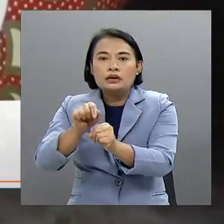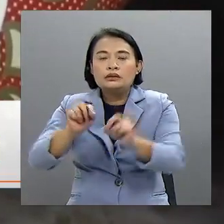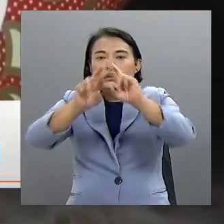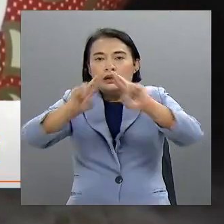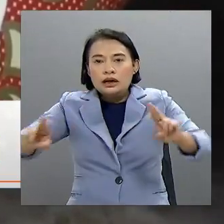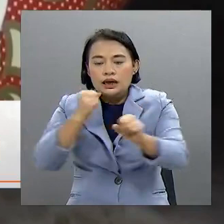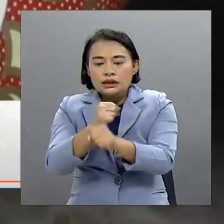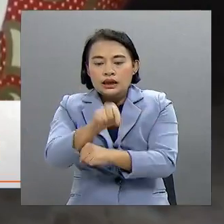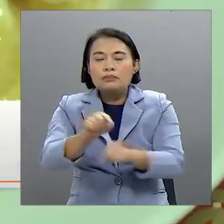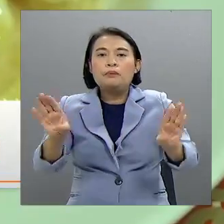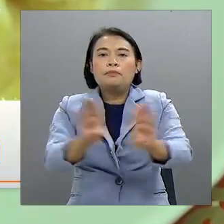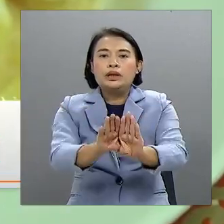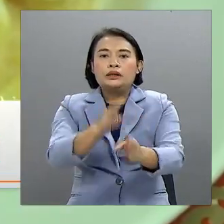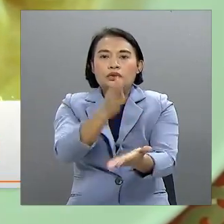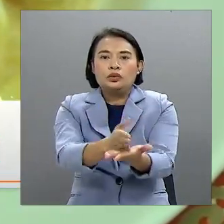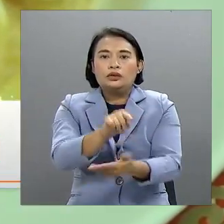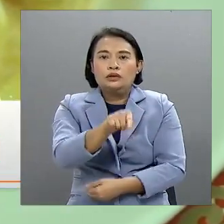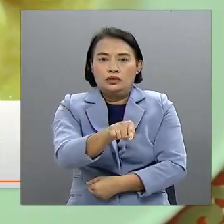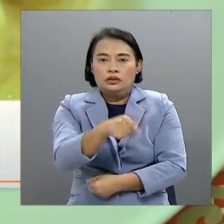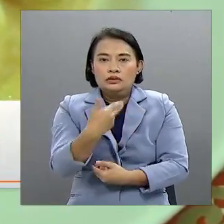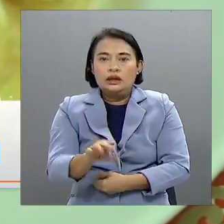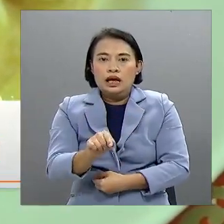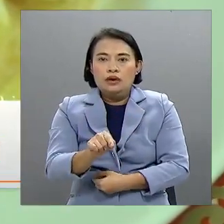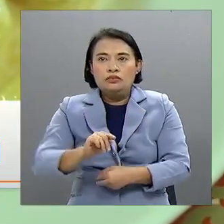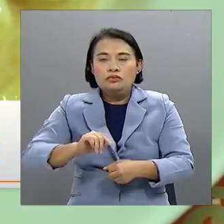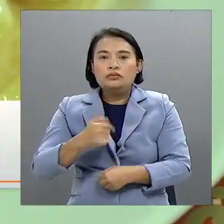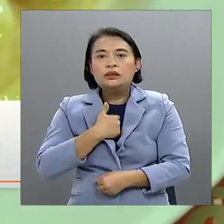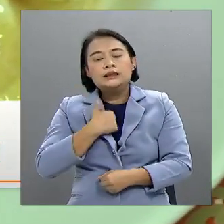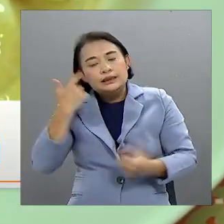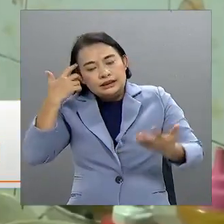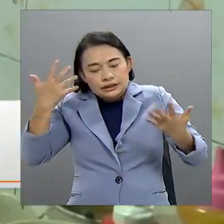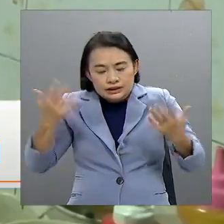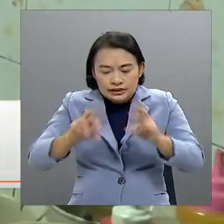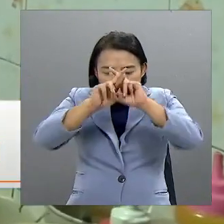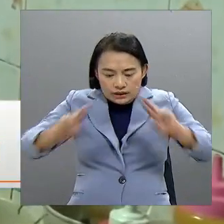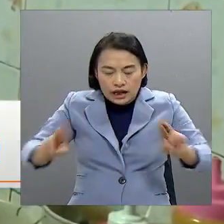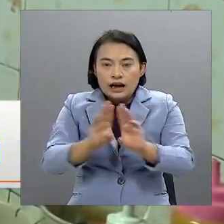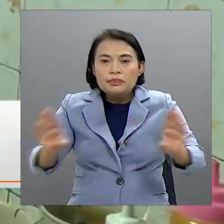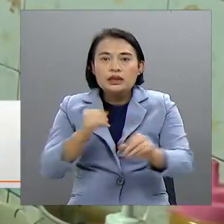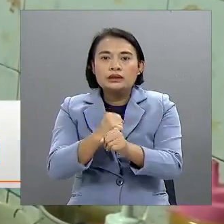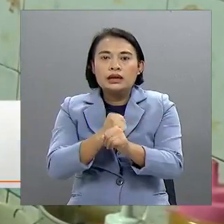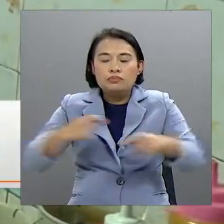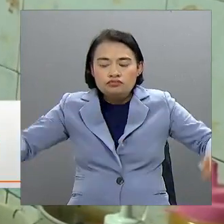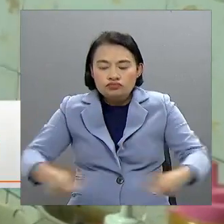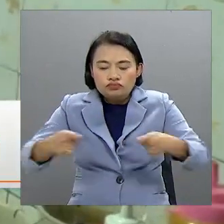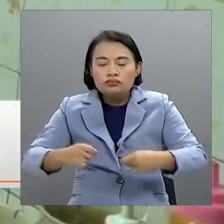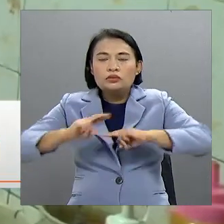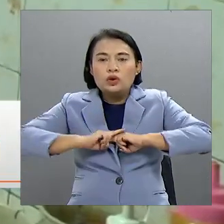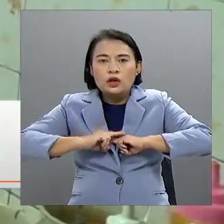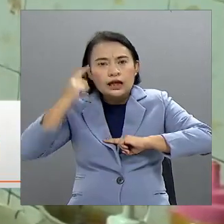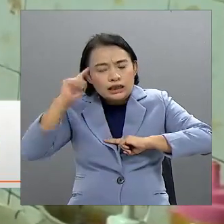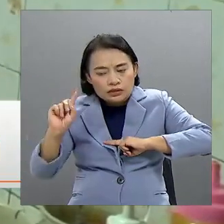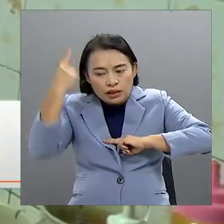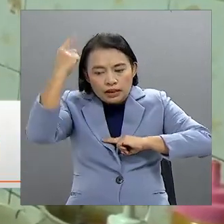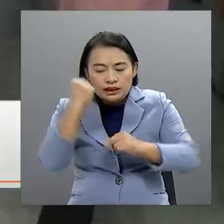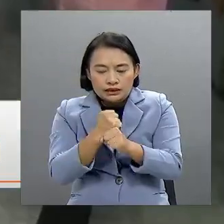งพอสถานการณ์เริ่มคลี่คลายเขาจึงมาทดลองเปิดร้านอาหารเป็นของตัวเองแล้วก็ครีเอทเมนูในร้านให้เป็นอาหารไทย